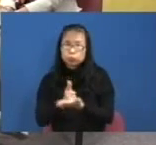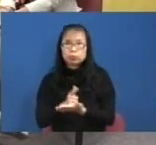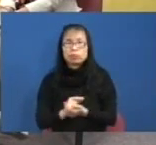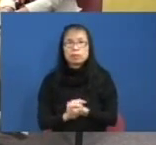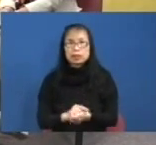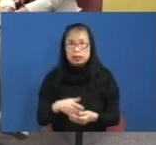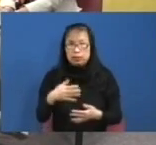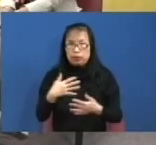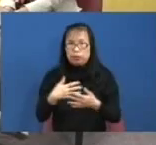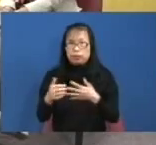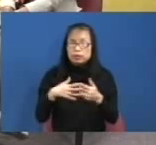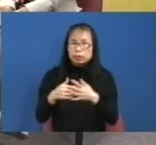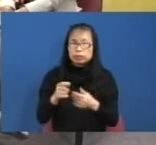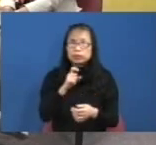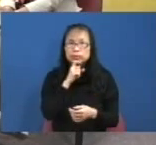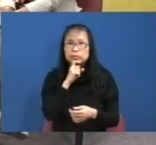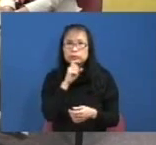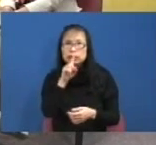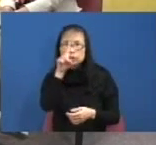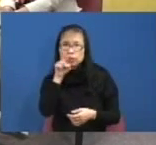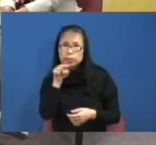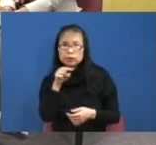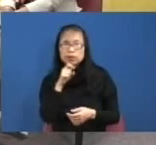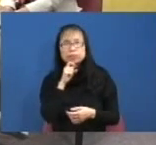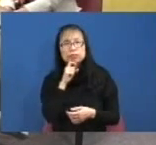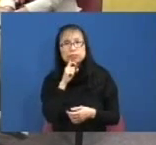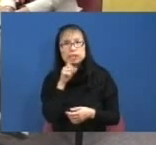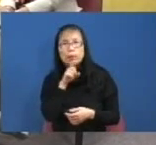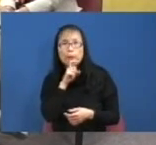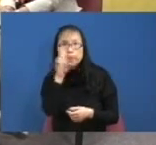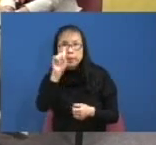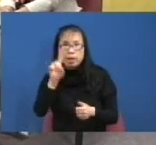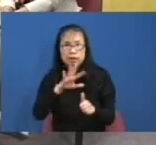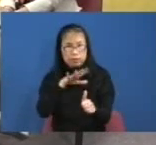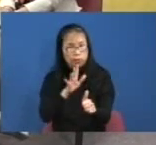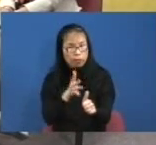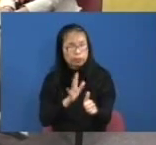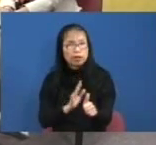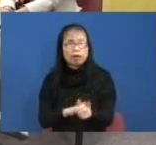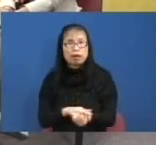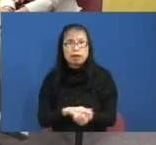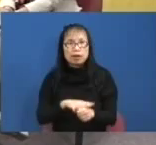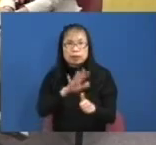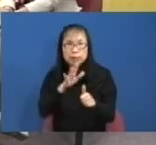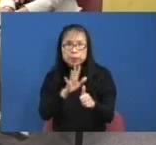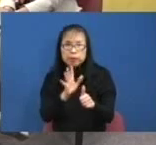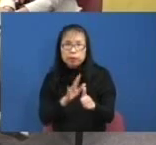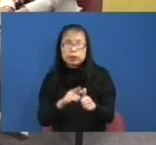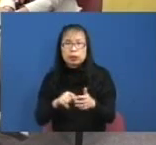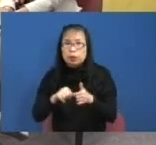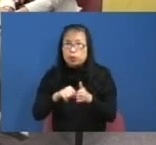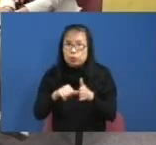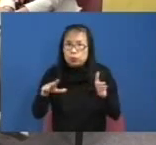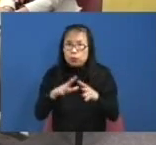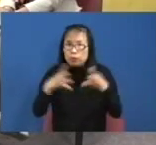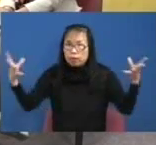事故究竟會有影響到有咩影響咧？影響有幾大咧？對邊方面嘅人啊，